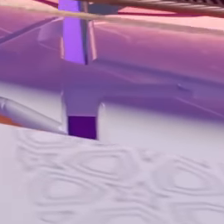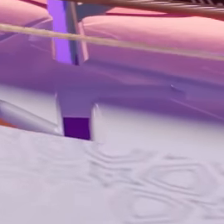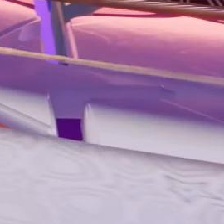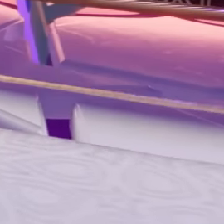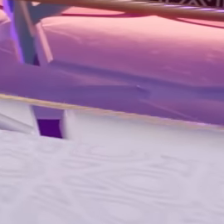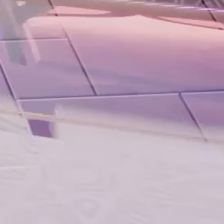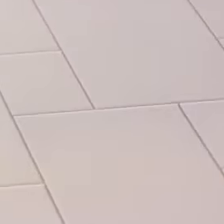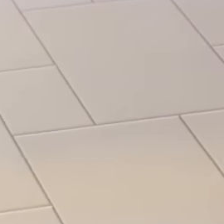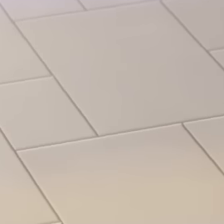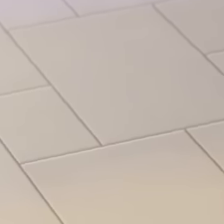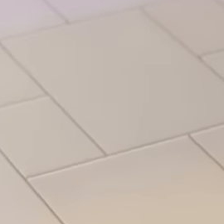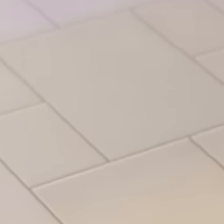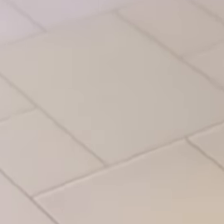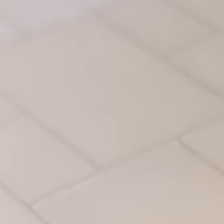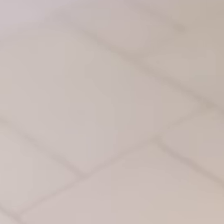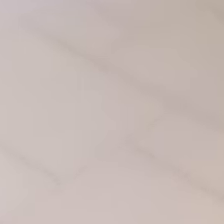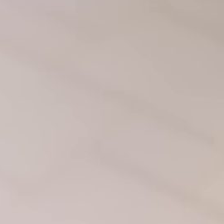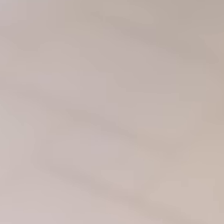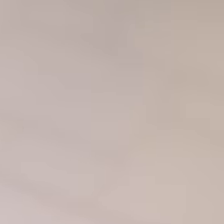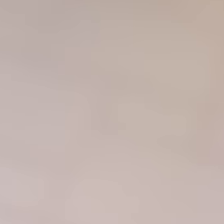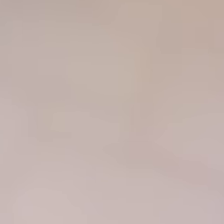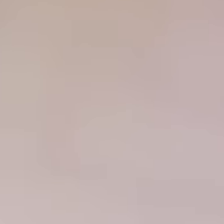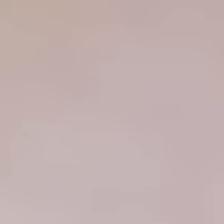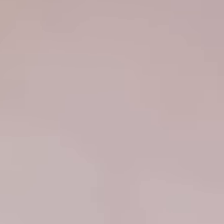lana hujjata